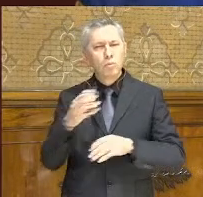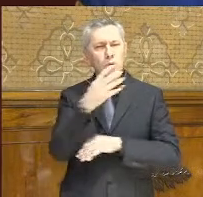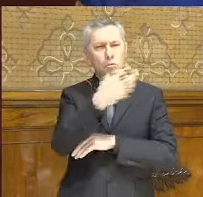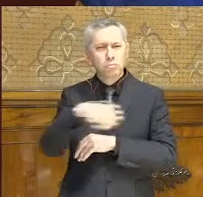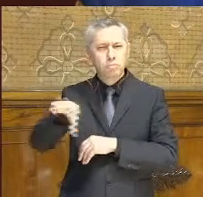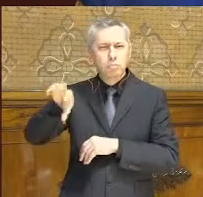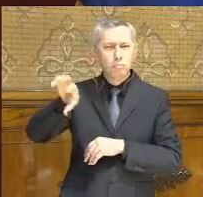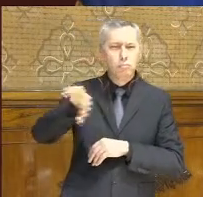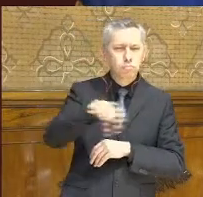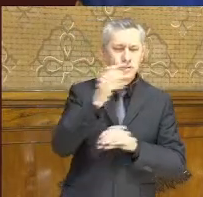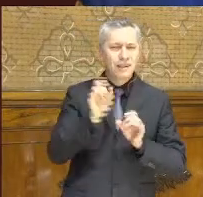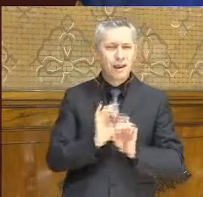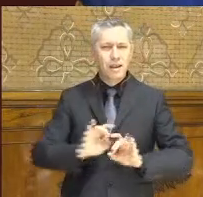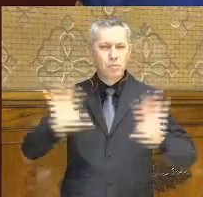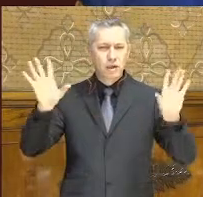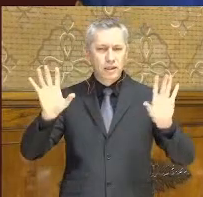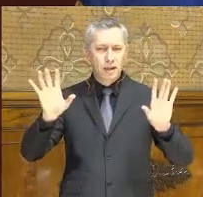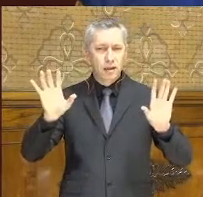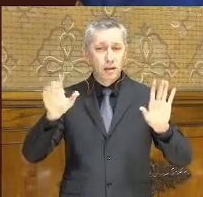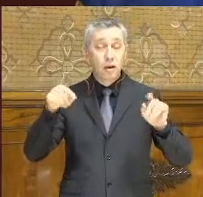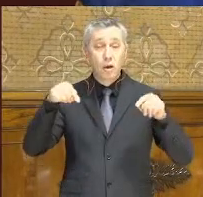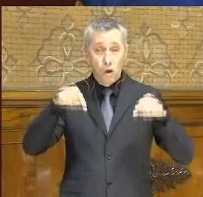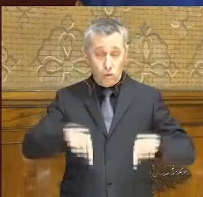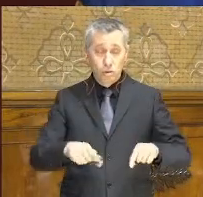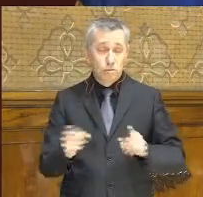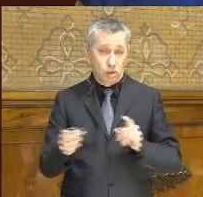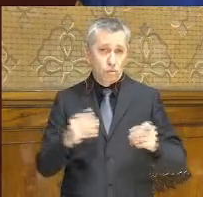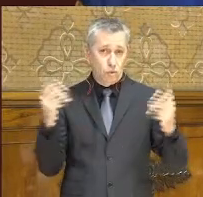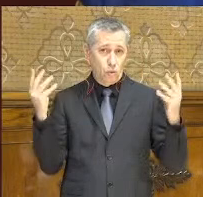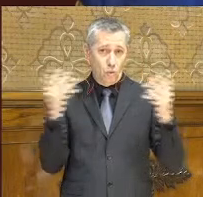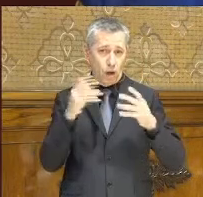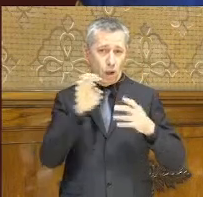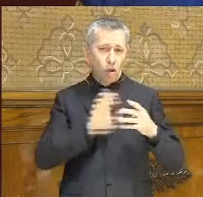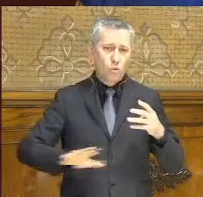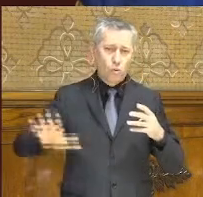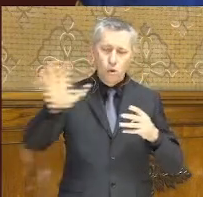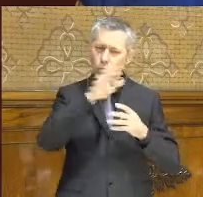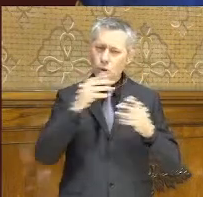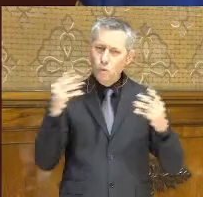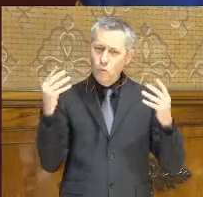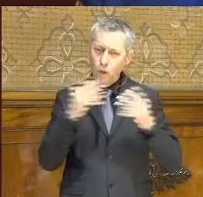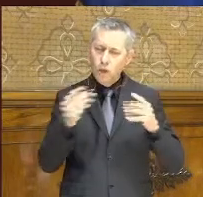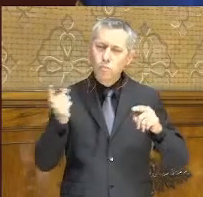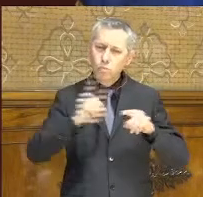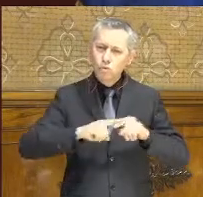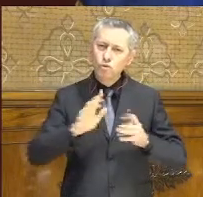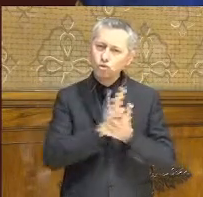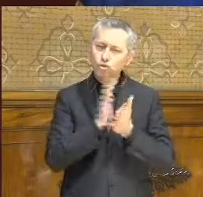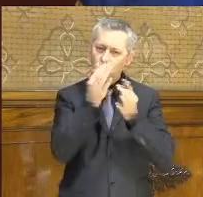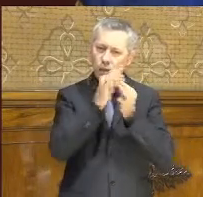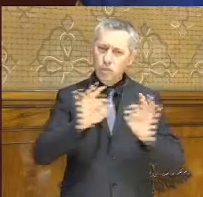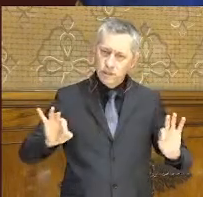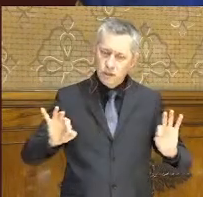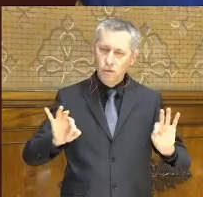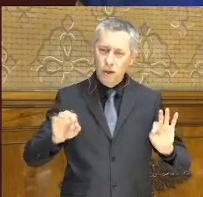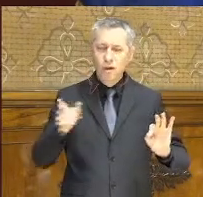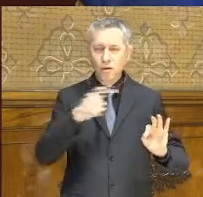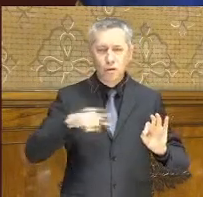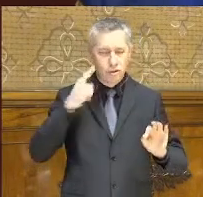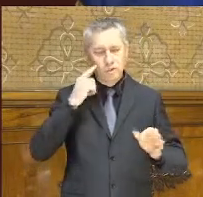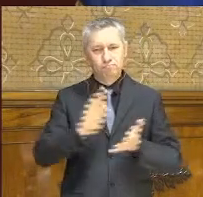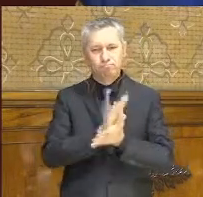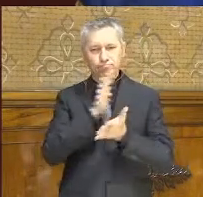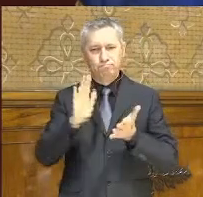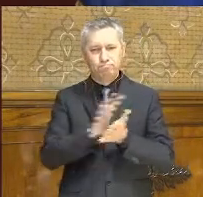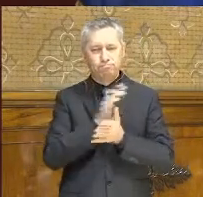oggi, in un momento che è di guerra per l'Europa, ma anche di celebrazione per noi qui a Padova, che quest'anno festeggiamo